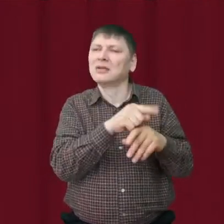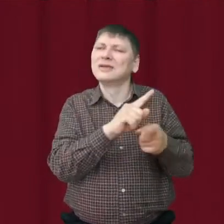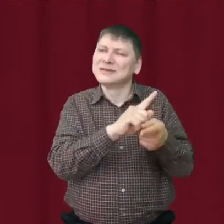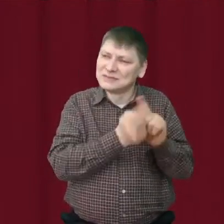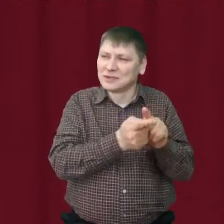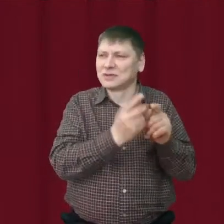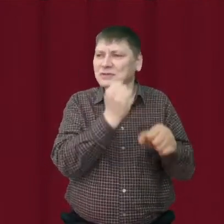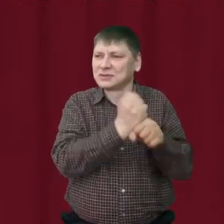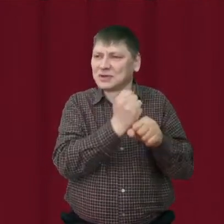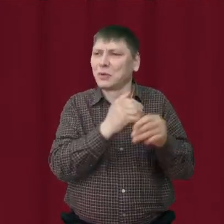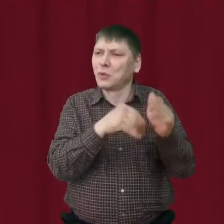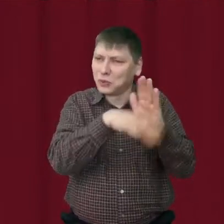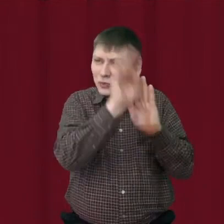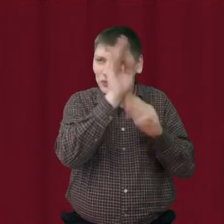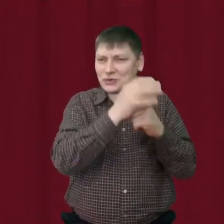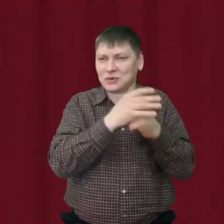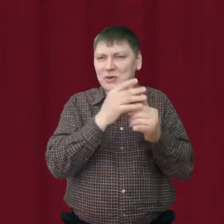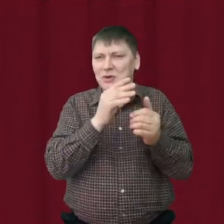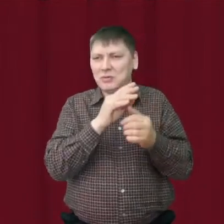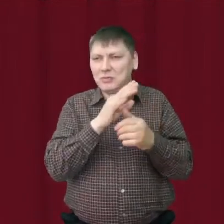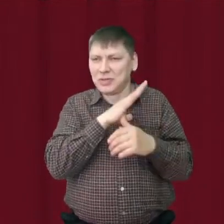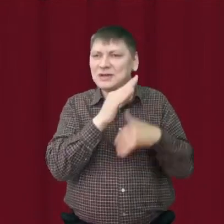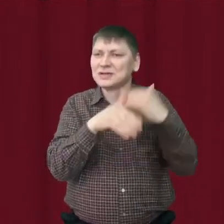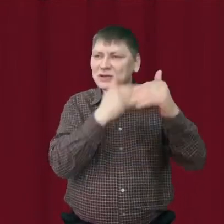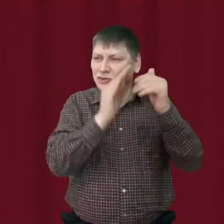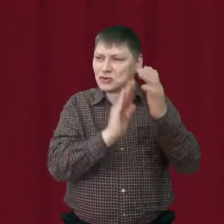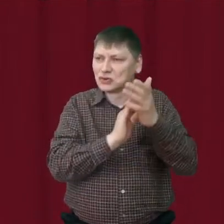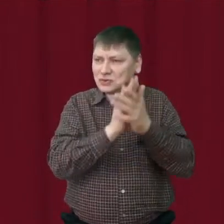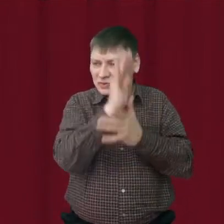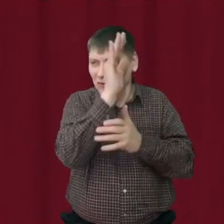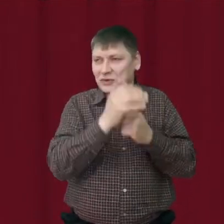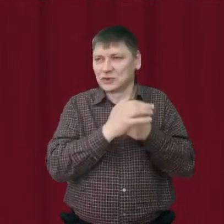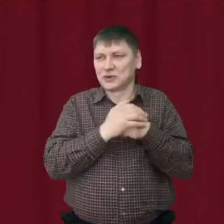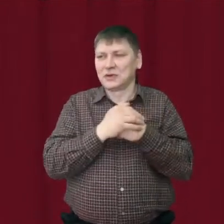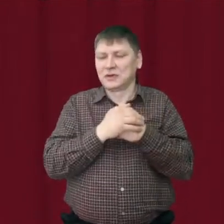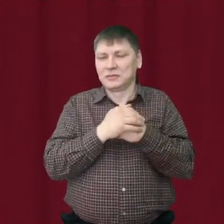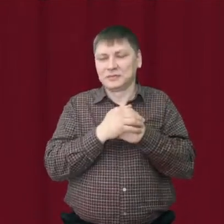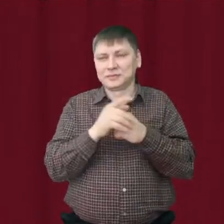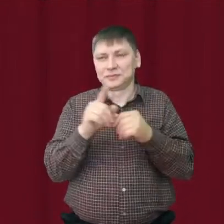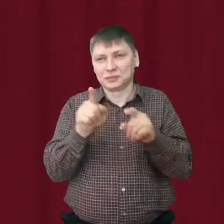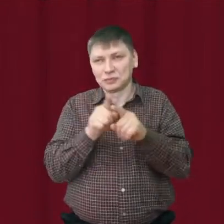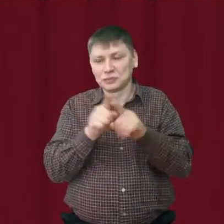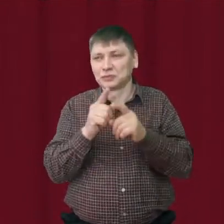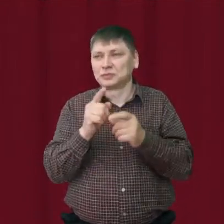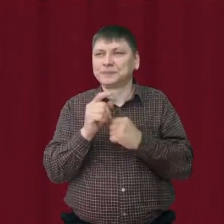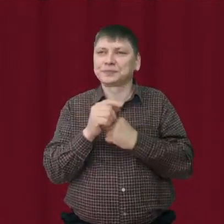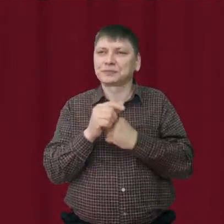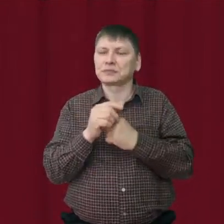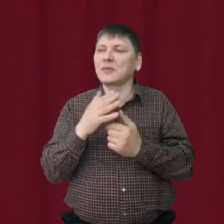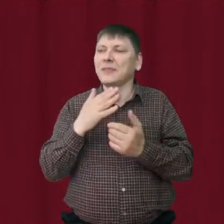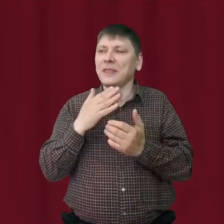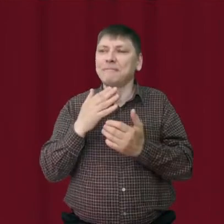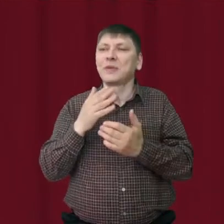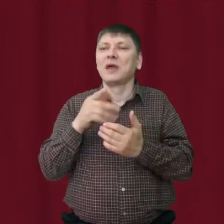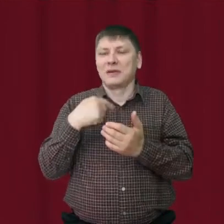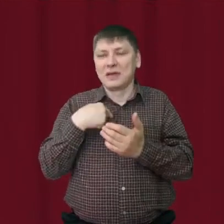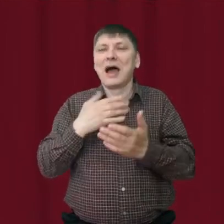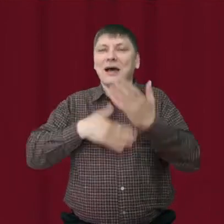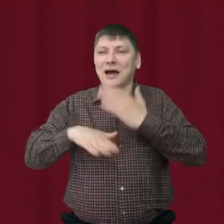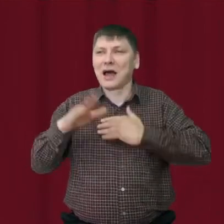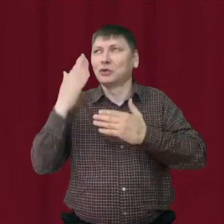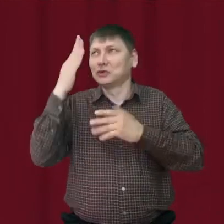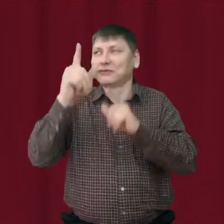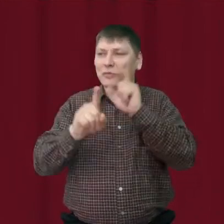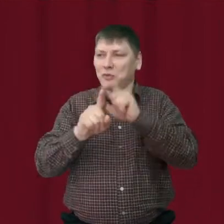радуемся Божьему Слову, тем откровениям, которые Господь дает. 118 Псалом, 162 стих. «Радуюсь я Слову Твоему,